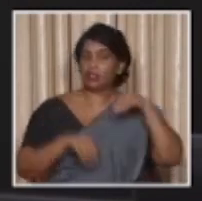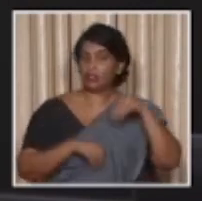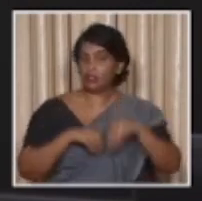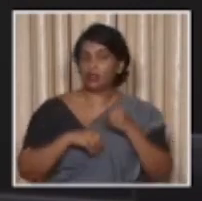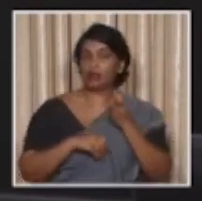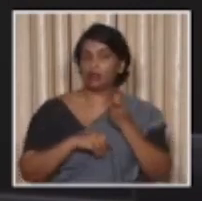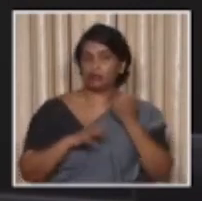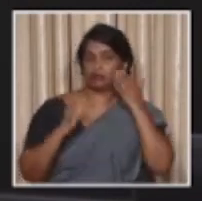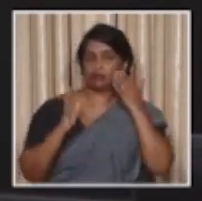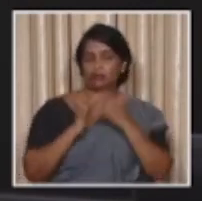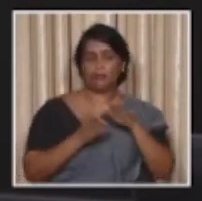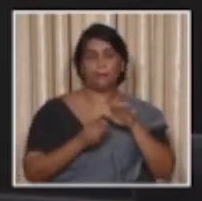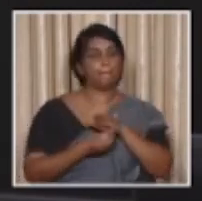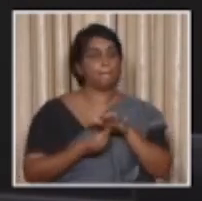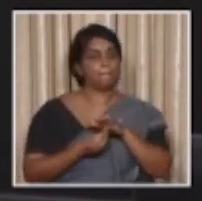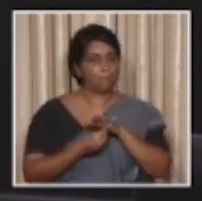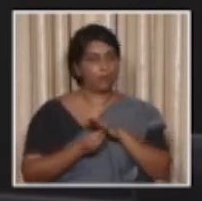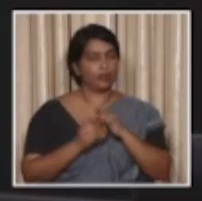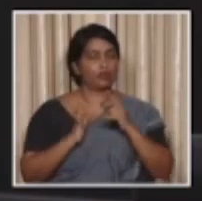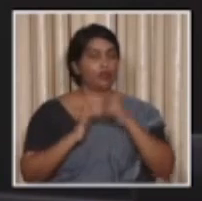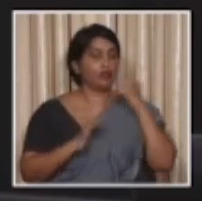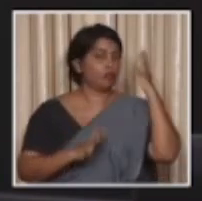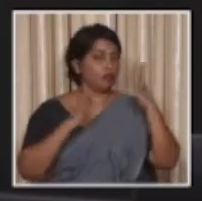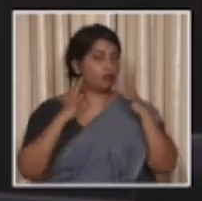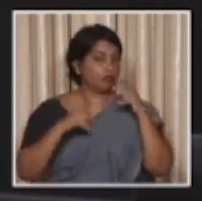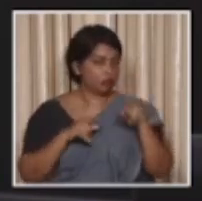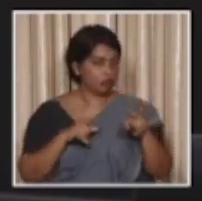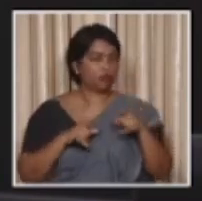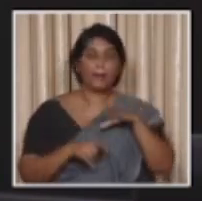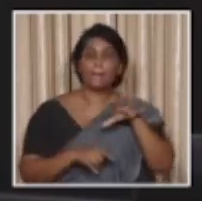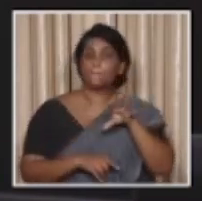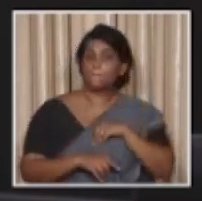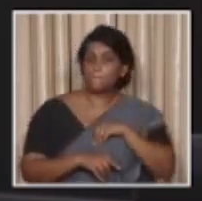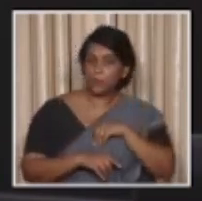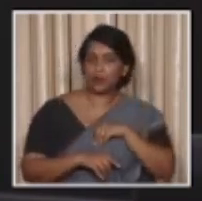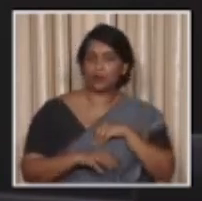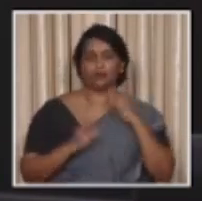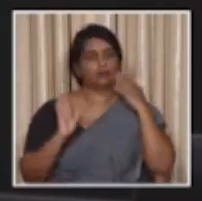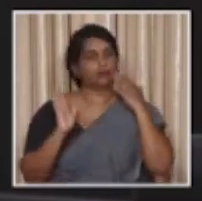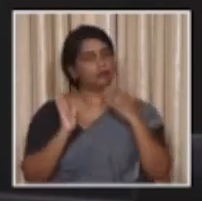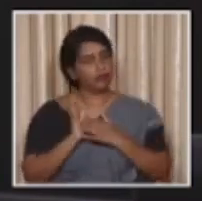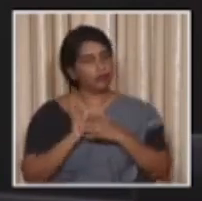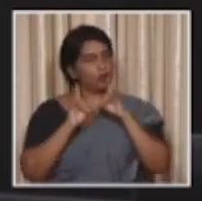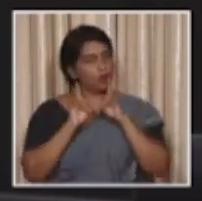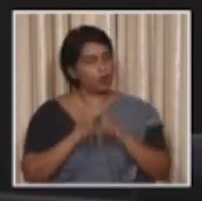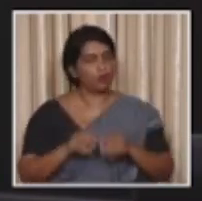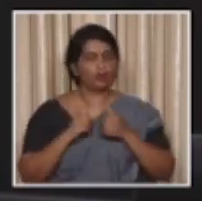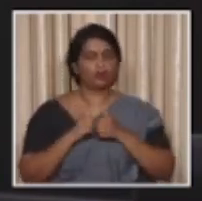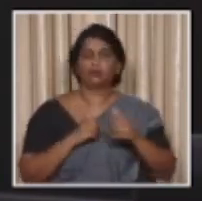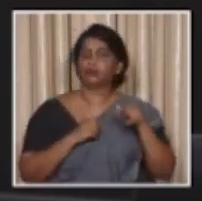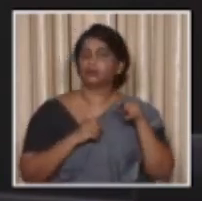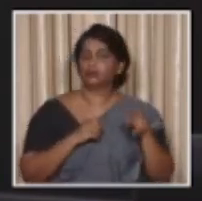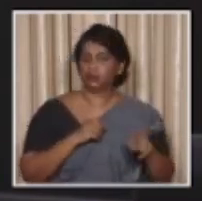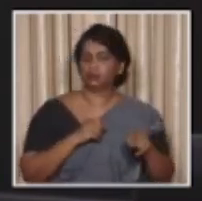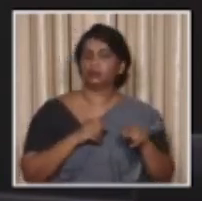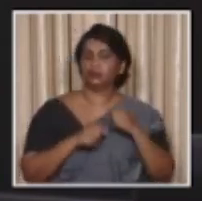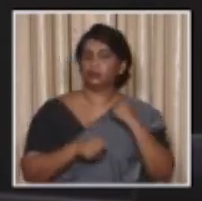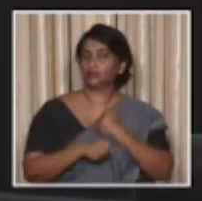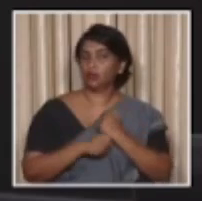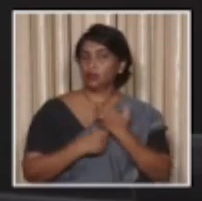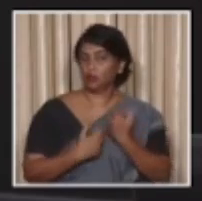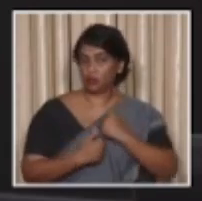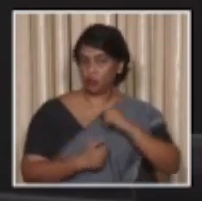ආර්ථික වටපිටාව ජාත්‍යන්තරය පිළිගත් ස්වභාවය. එවන් පසුබිමක් තුළ මේක රජය